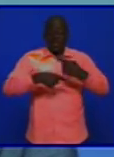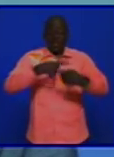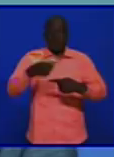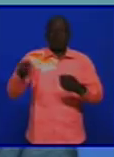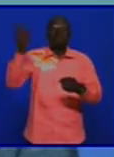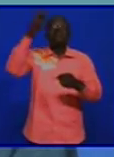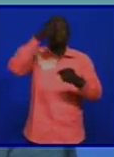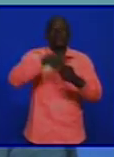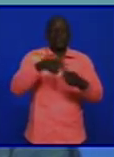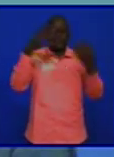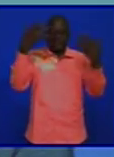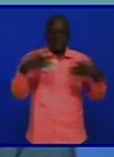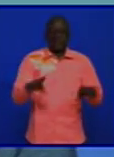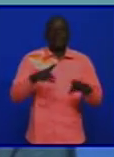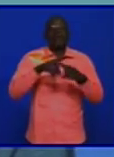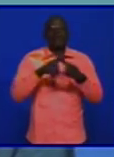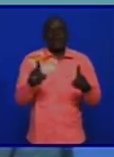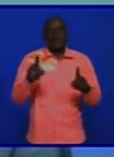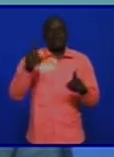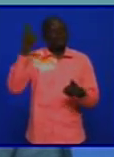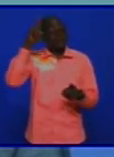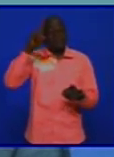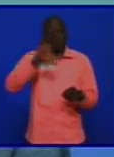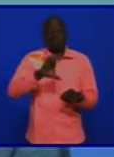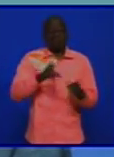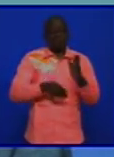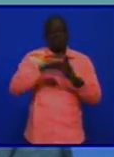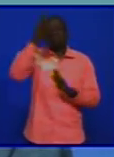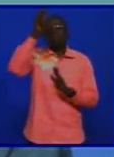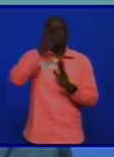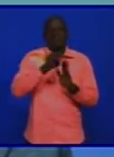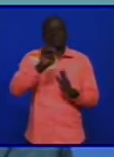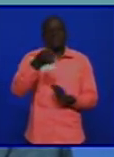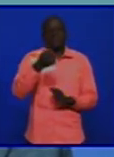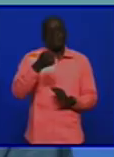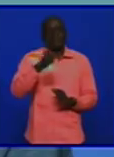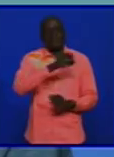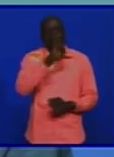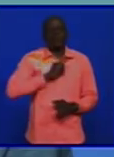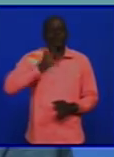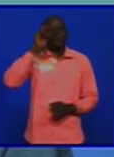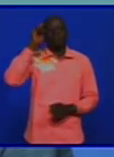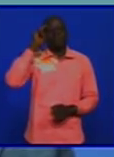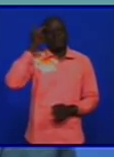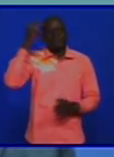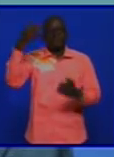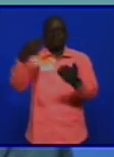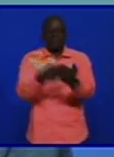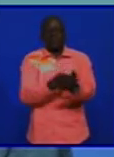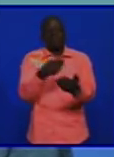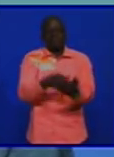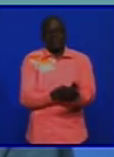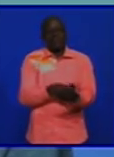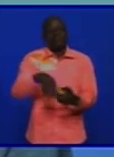déjà, mais aussi le champ des partenariats qui vont se développer. Et je pense que c'est une innovation qui est